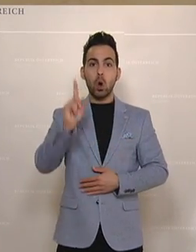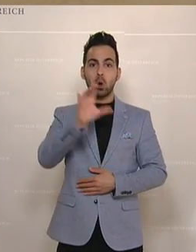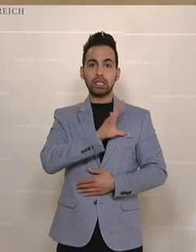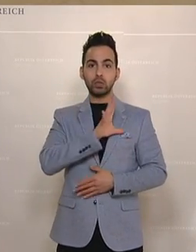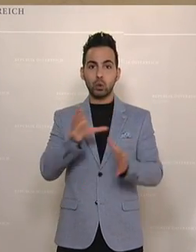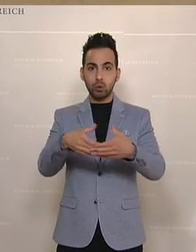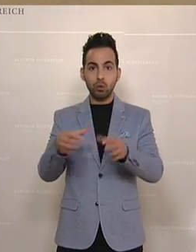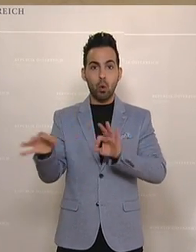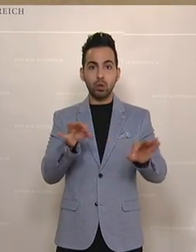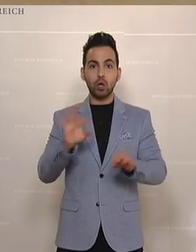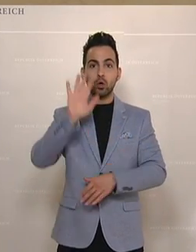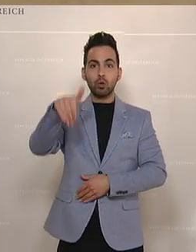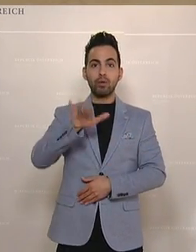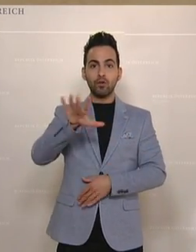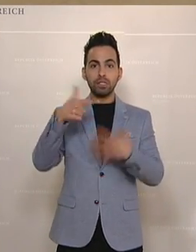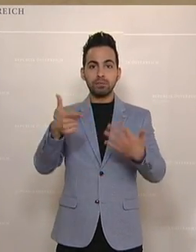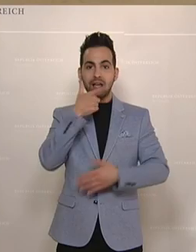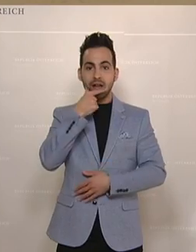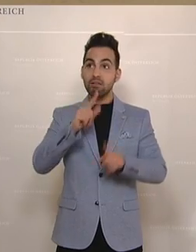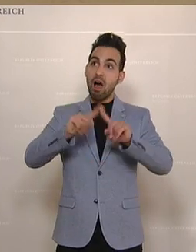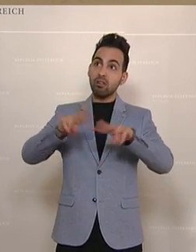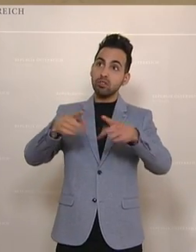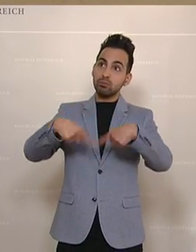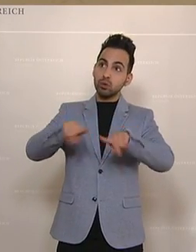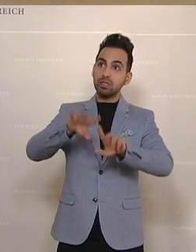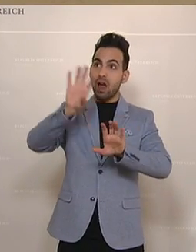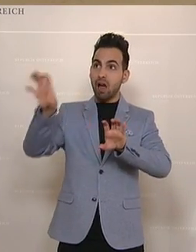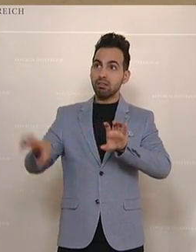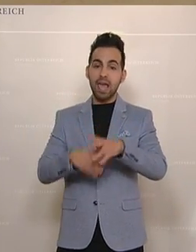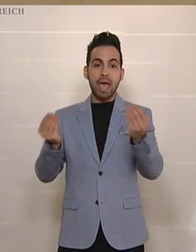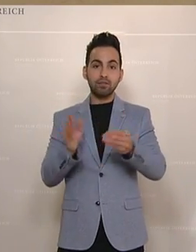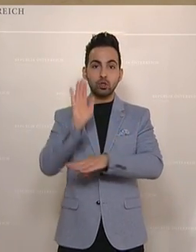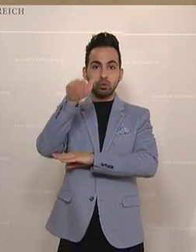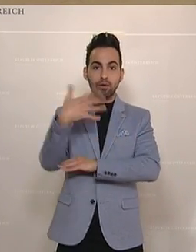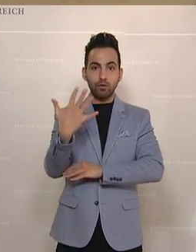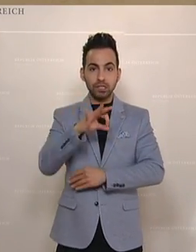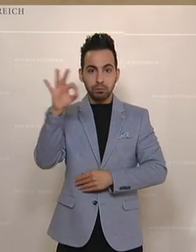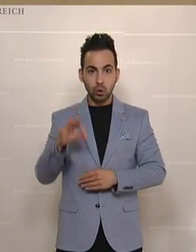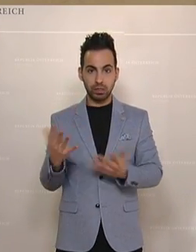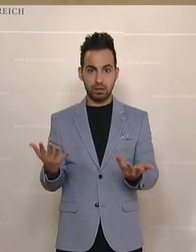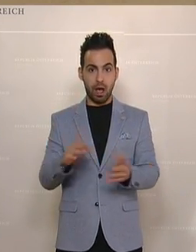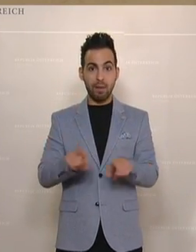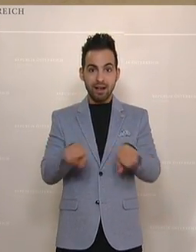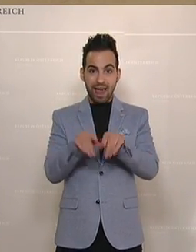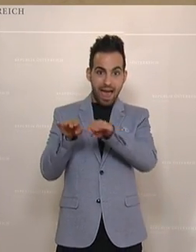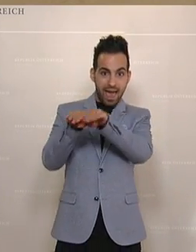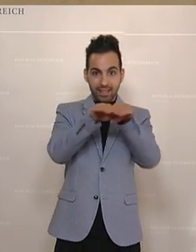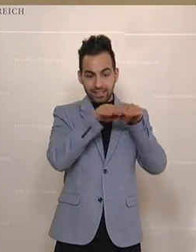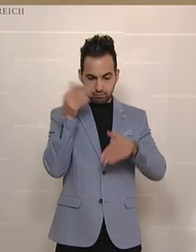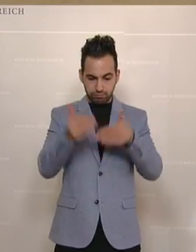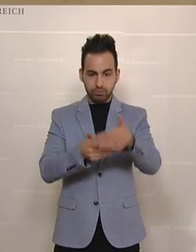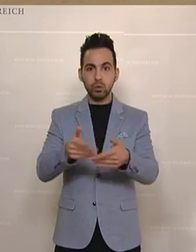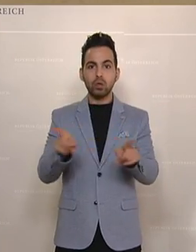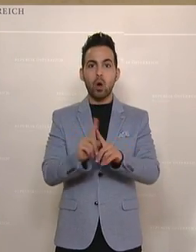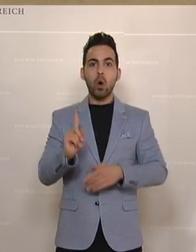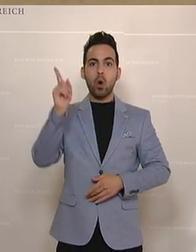über 75-Jährigen gegangen ist. In anderen Bundesländern waren es immerhin um die 50%. Aber von einem einheitlichen Vorgehen und einem gezielten